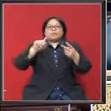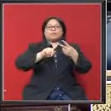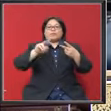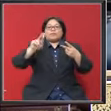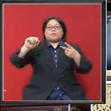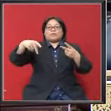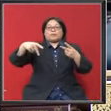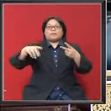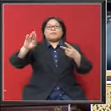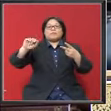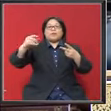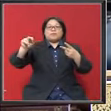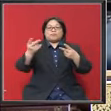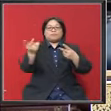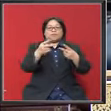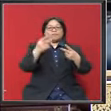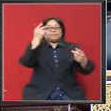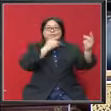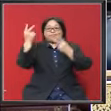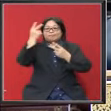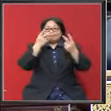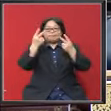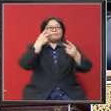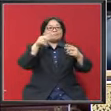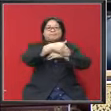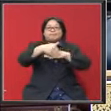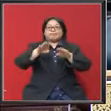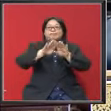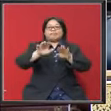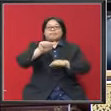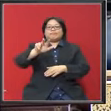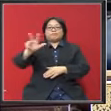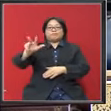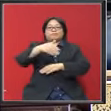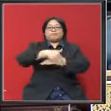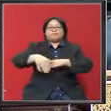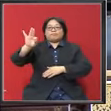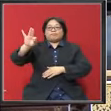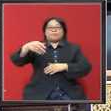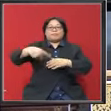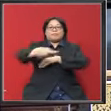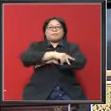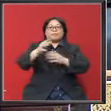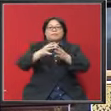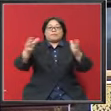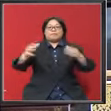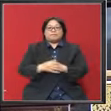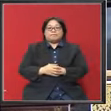anak lelaki tari menjalankan berisikan di kawasan pintu E3 pos tembok Sumpah dan 9 Padang besar hai